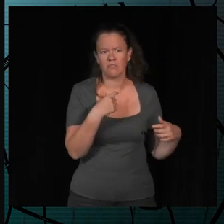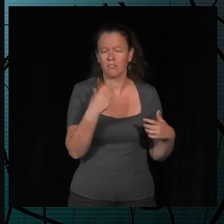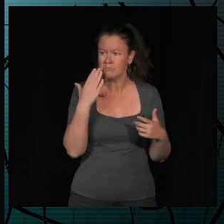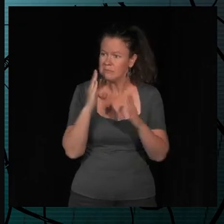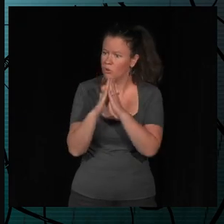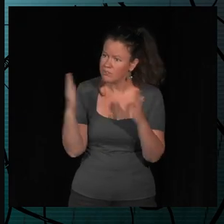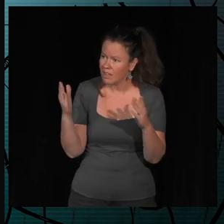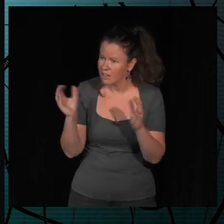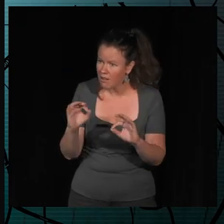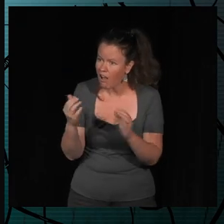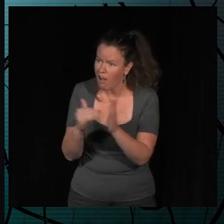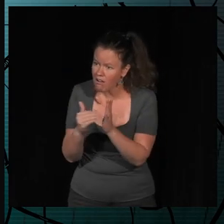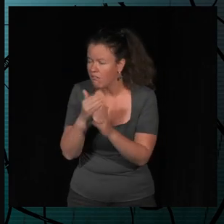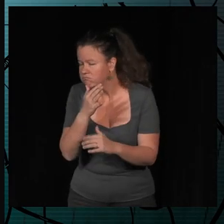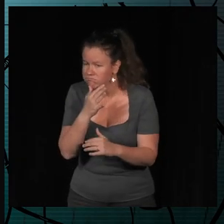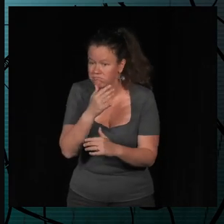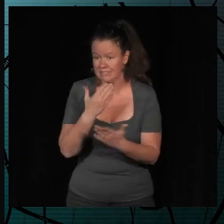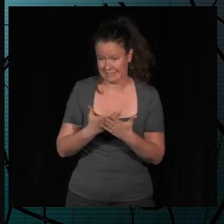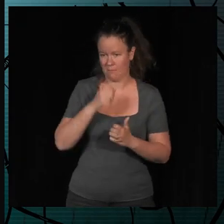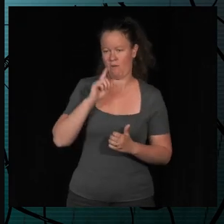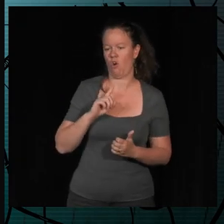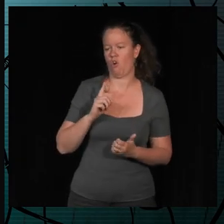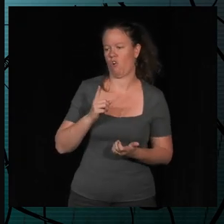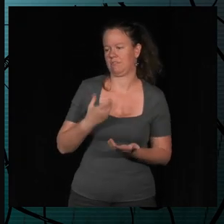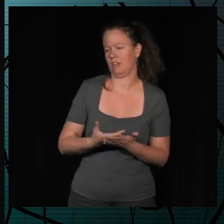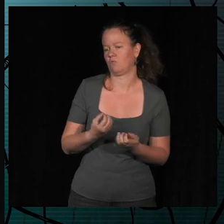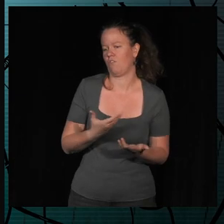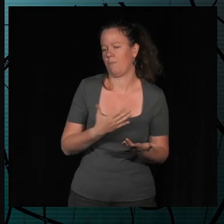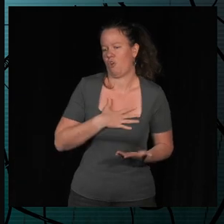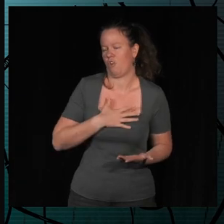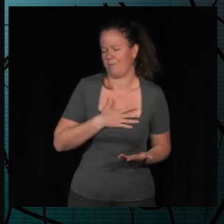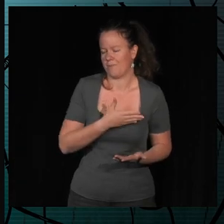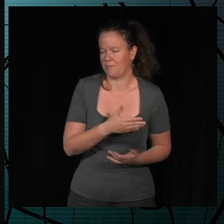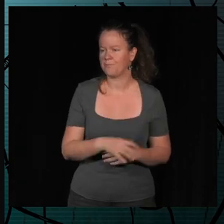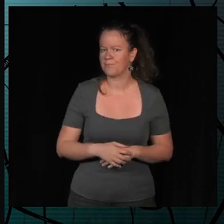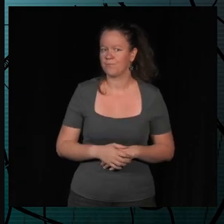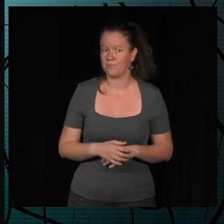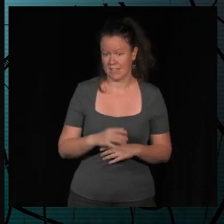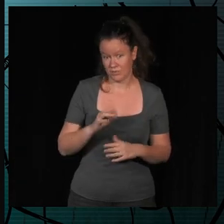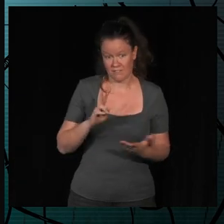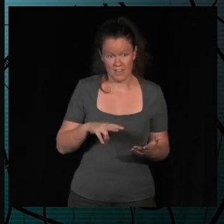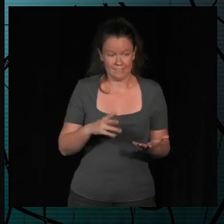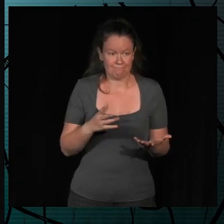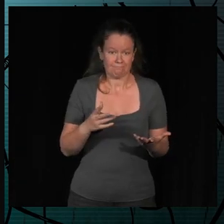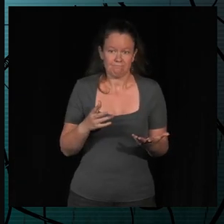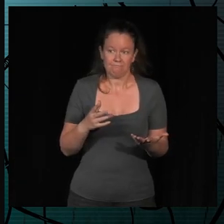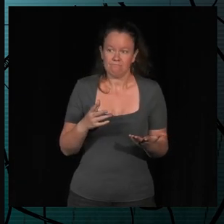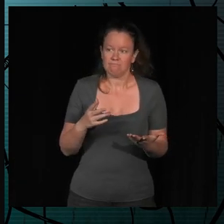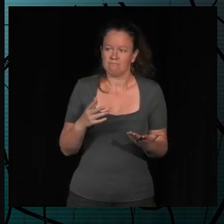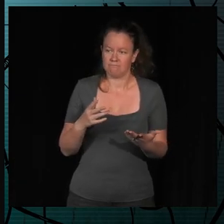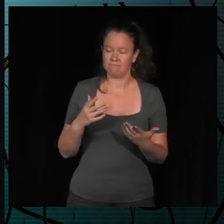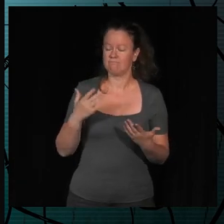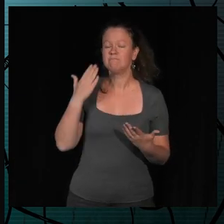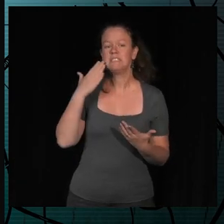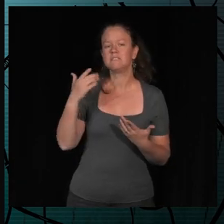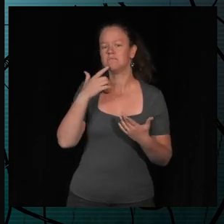des bouquins et on voit bien qu'en fait tout ça change beaucoup nos pratiques bon si on parle du jeu vidéo à